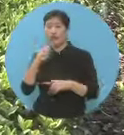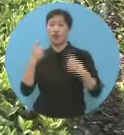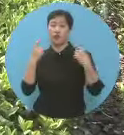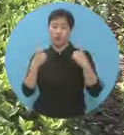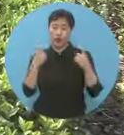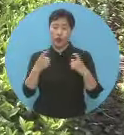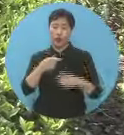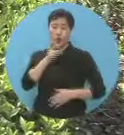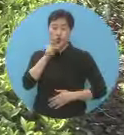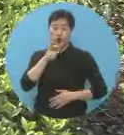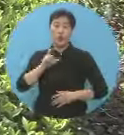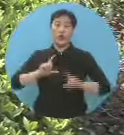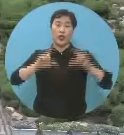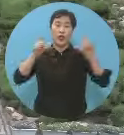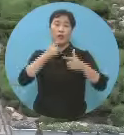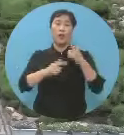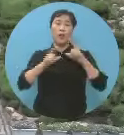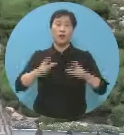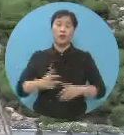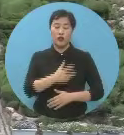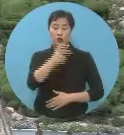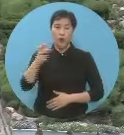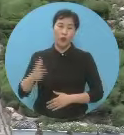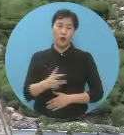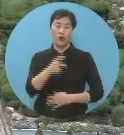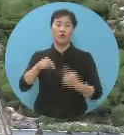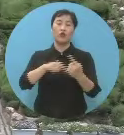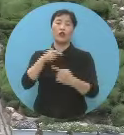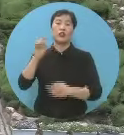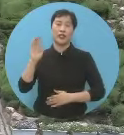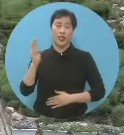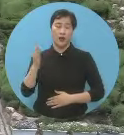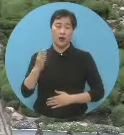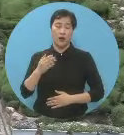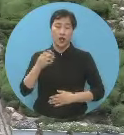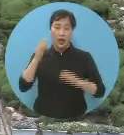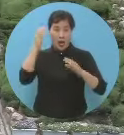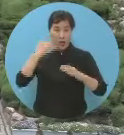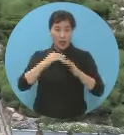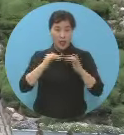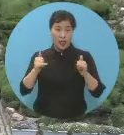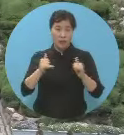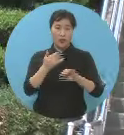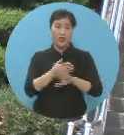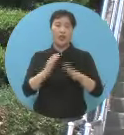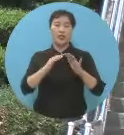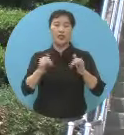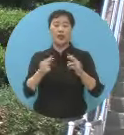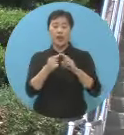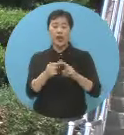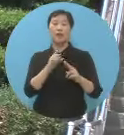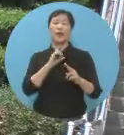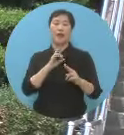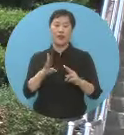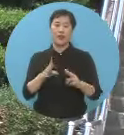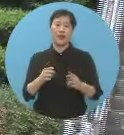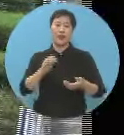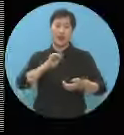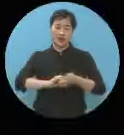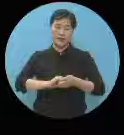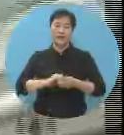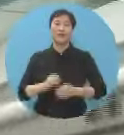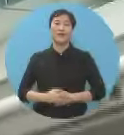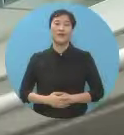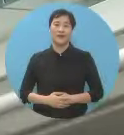여수 여행, 수요일은 목포 지역을 도는 코스로 운영되고 내국인은 외국인과 동행한 경우로